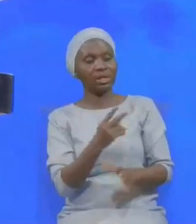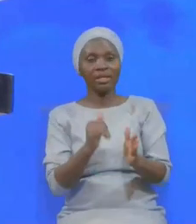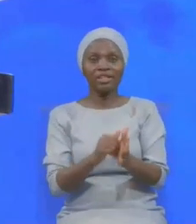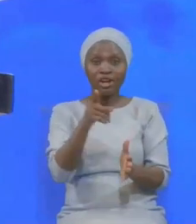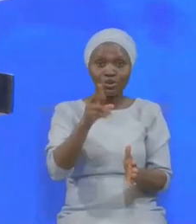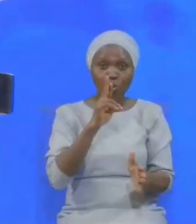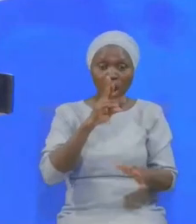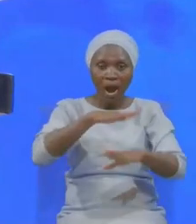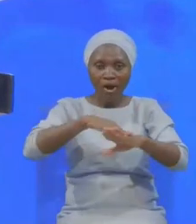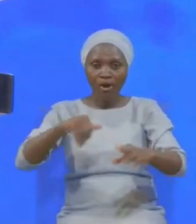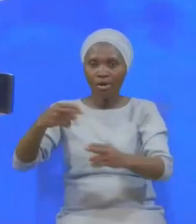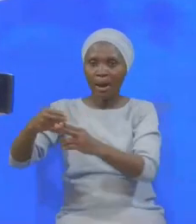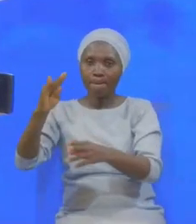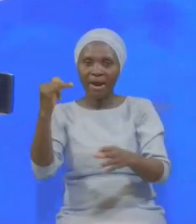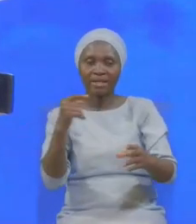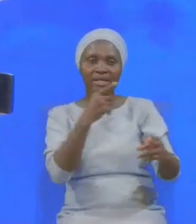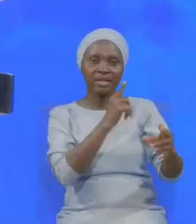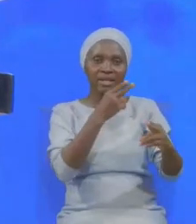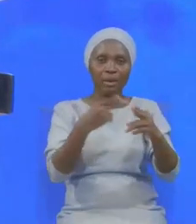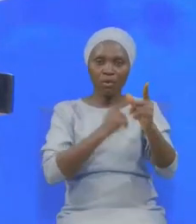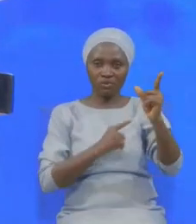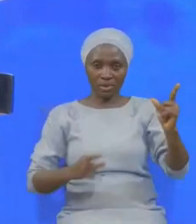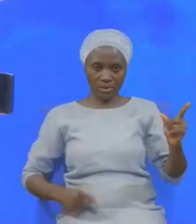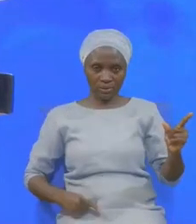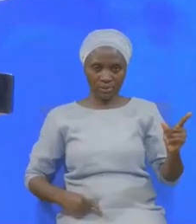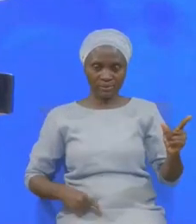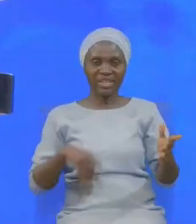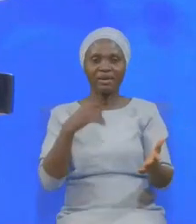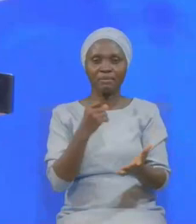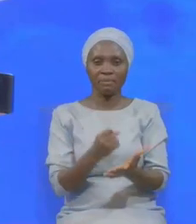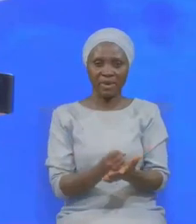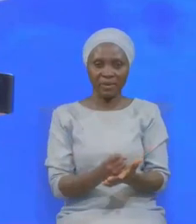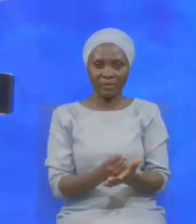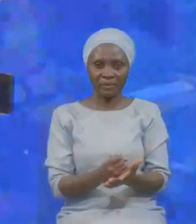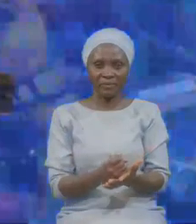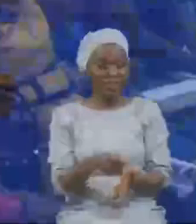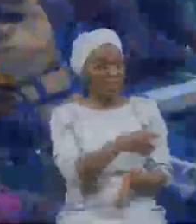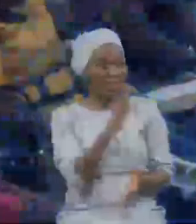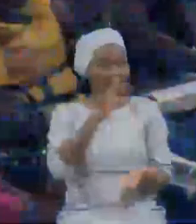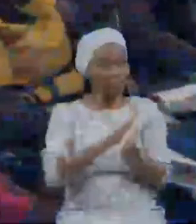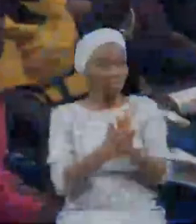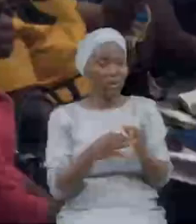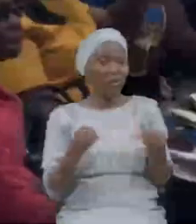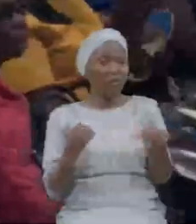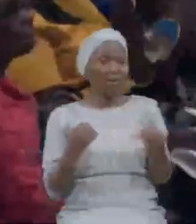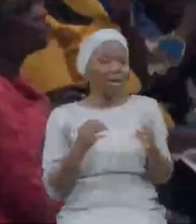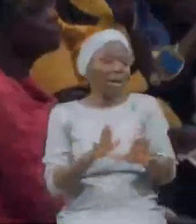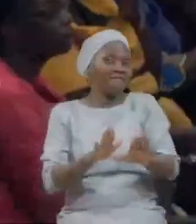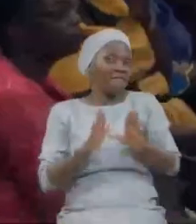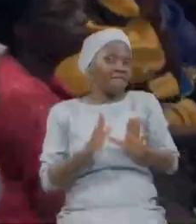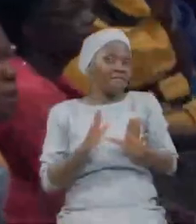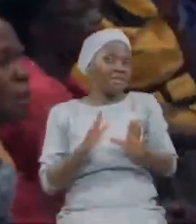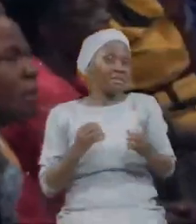appelé du nom de l'Éternel, et ils te craindront.